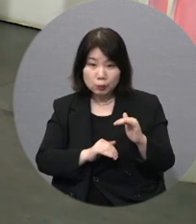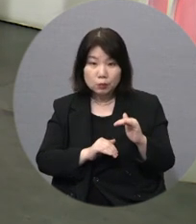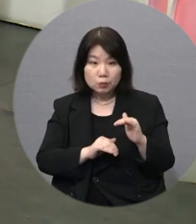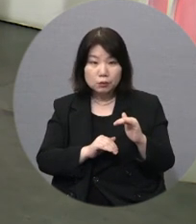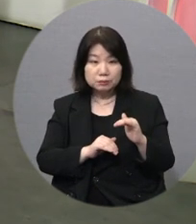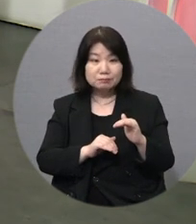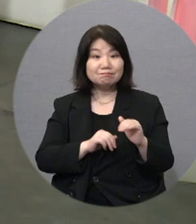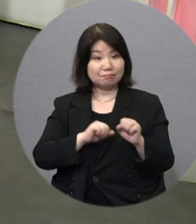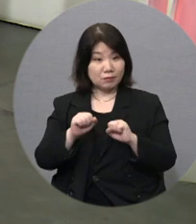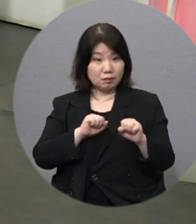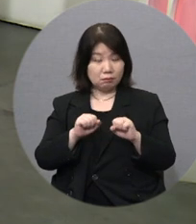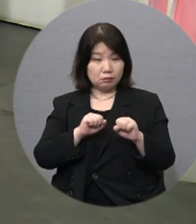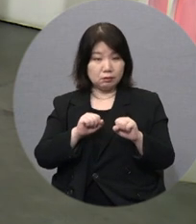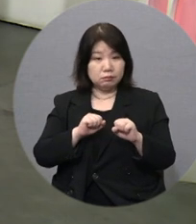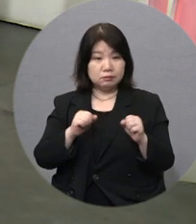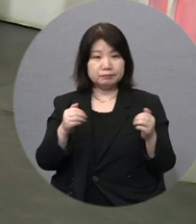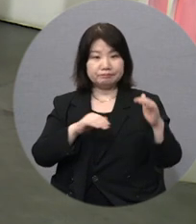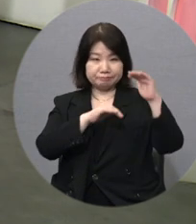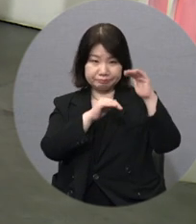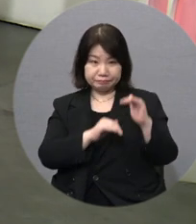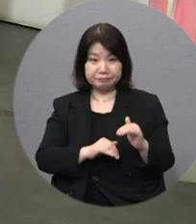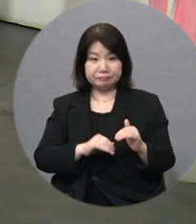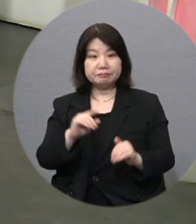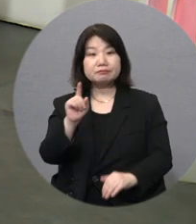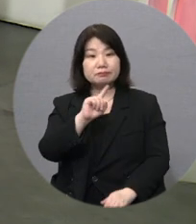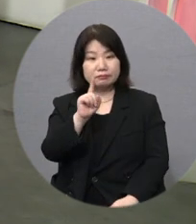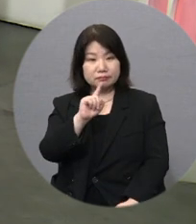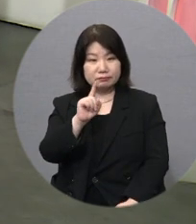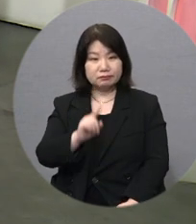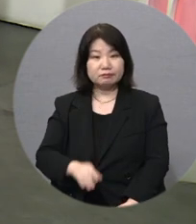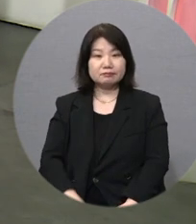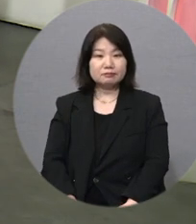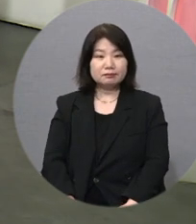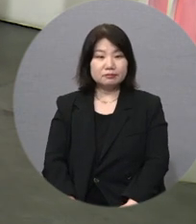있을 거 아 하시는 일이 어떤 활동을 하고 계세요 우리 김경